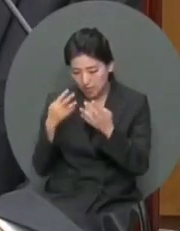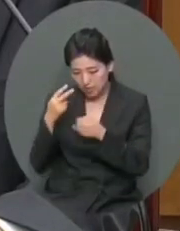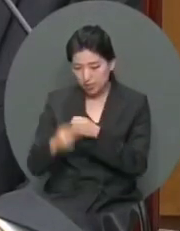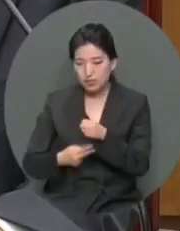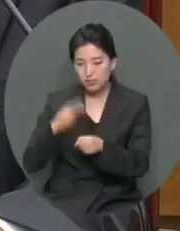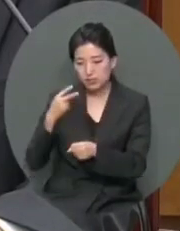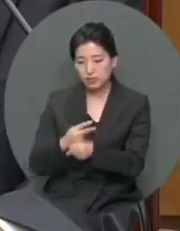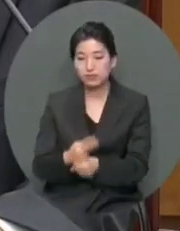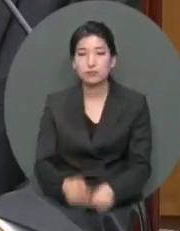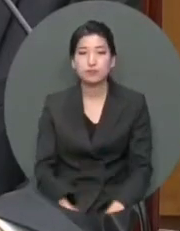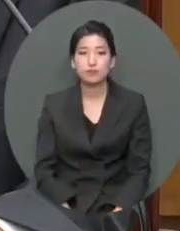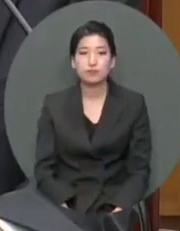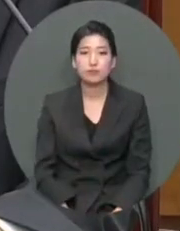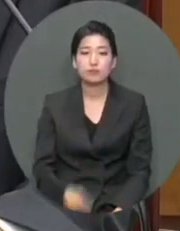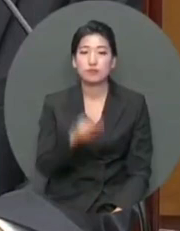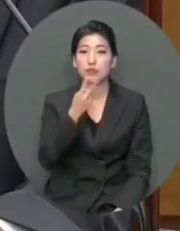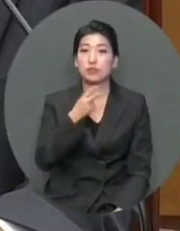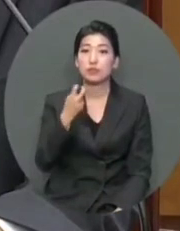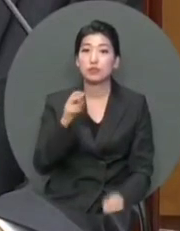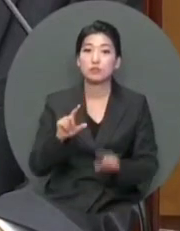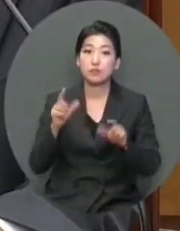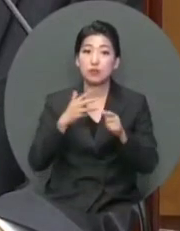선고받고 2020년 8월에